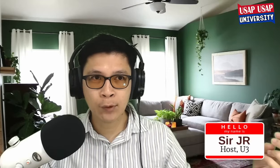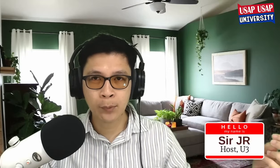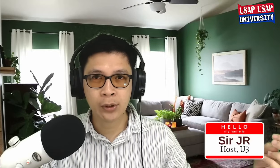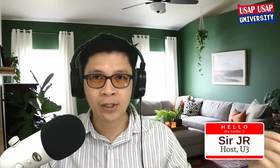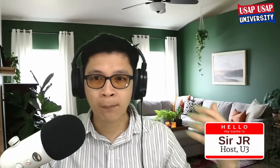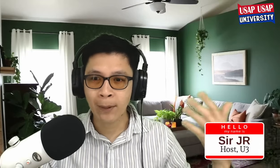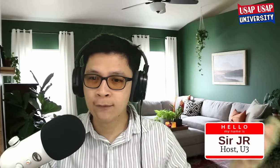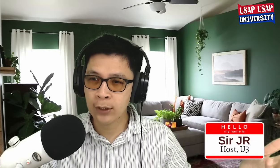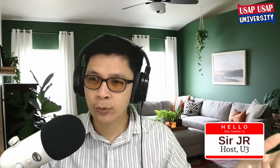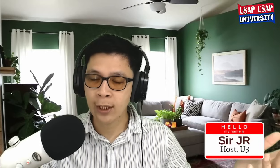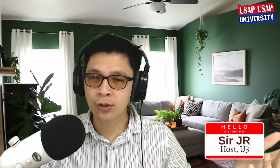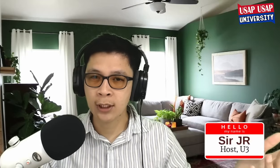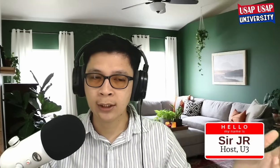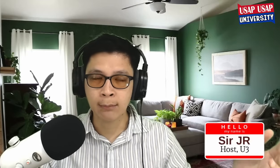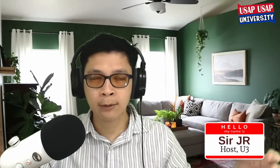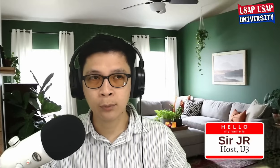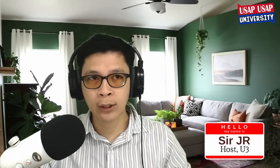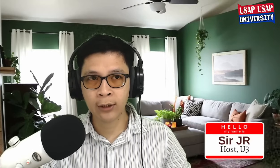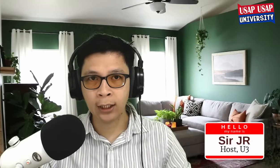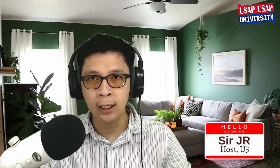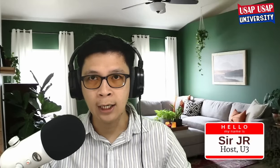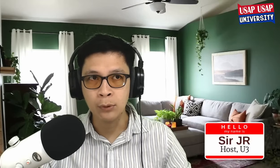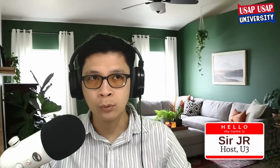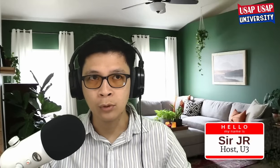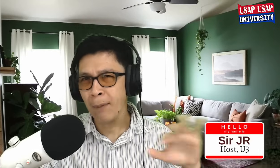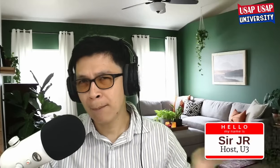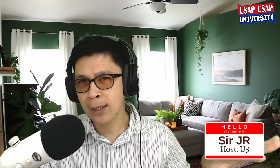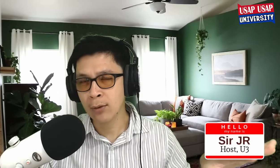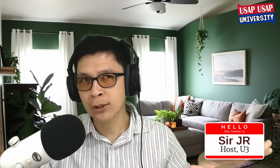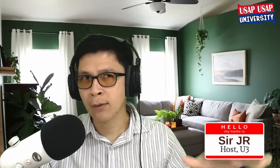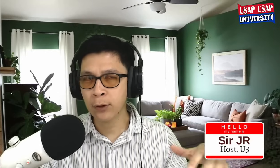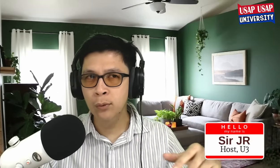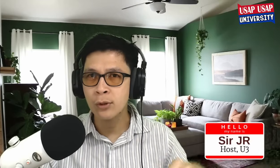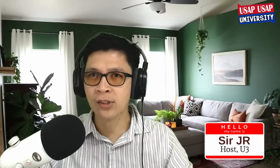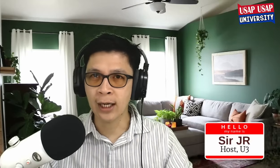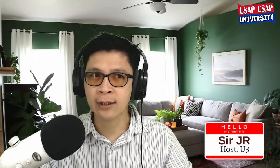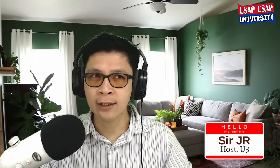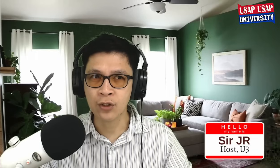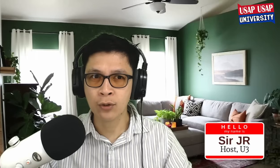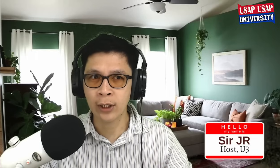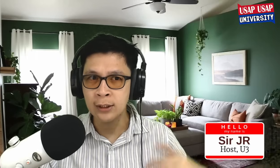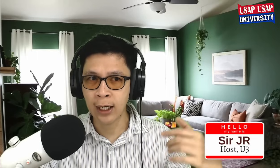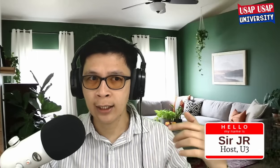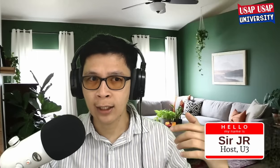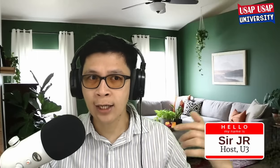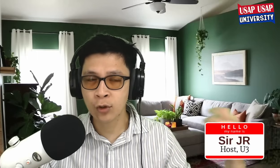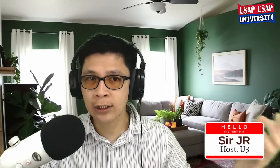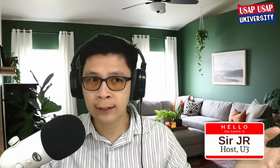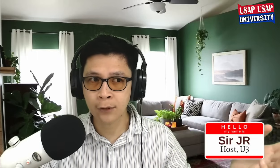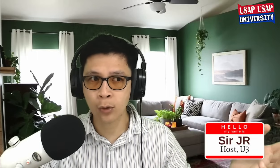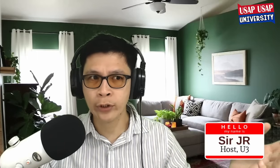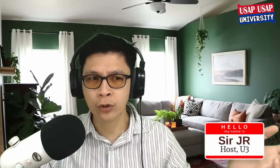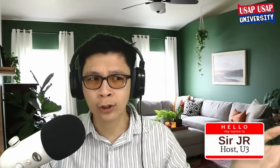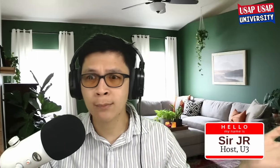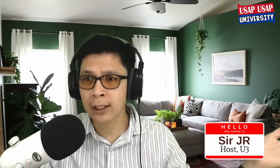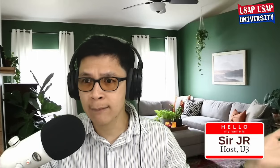alam ko po na sa past video reaction natin, meron po tayong tinalakay patungkol, papiyaw, ano, patungkol sa Antikristo, and I actually left